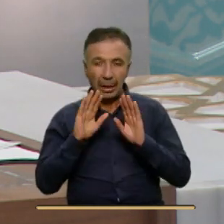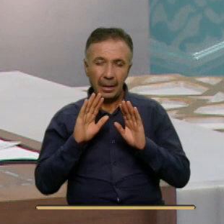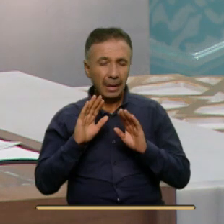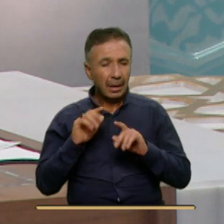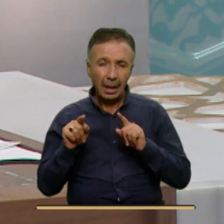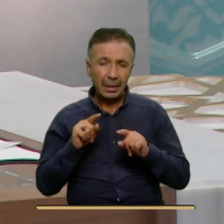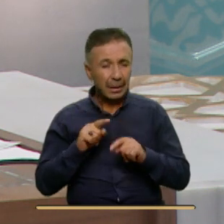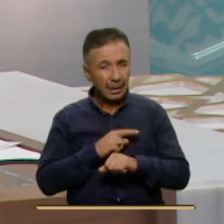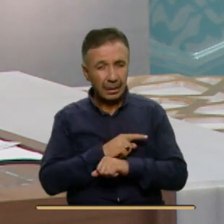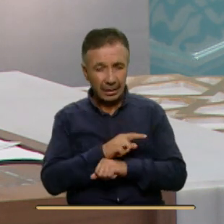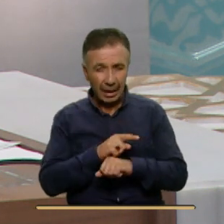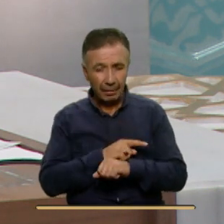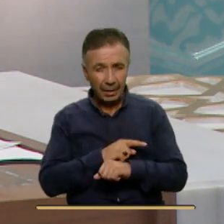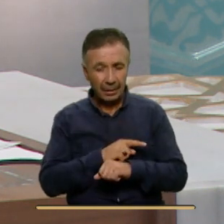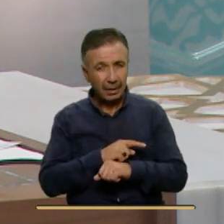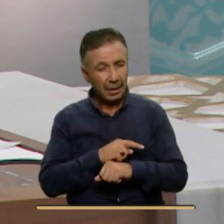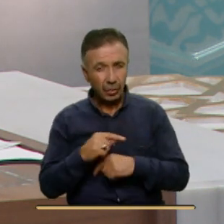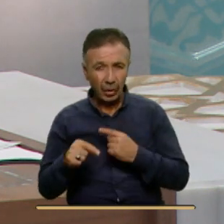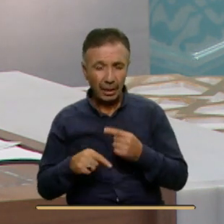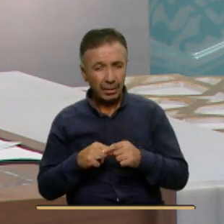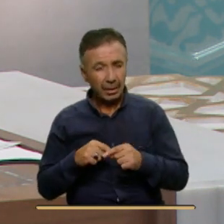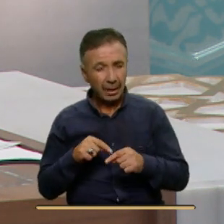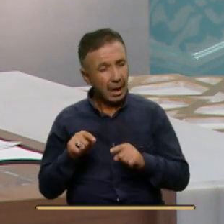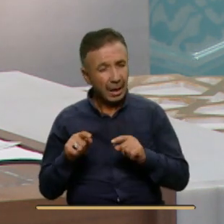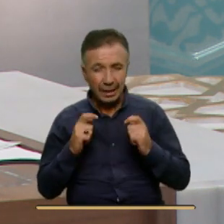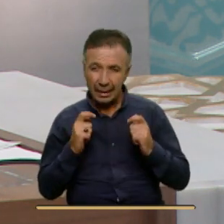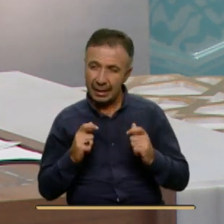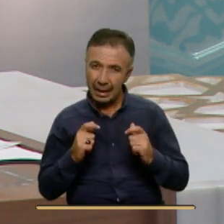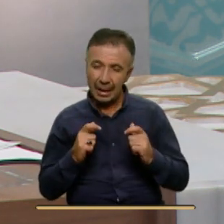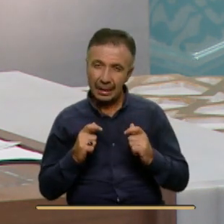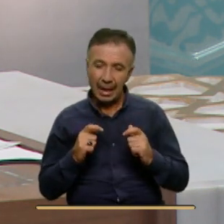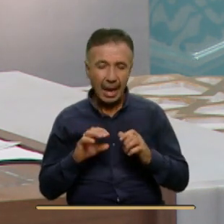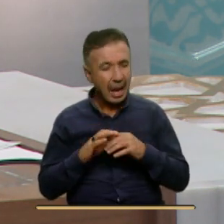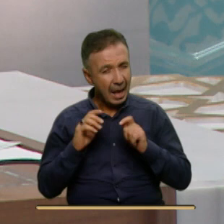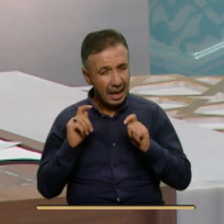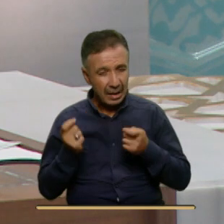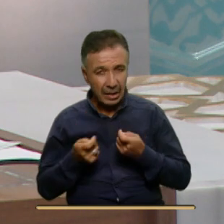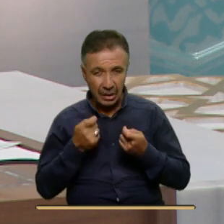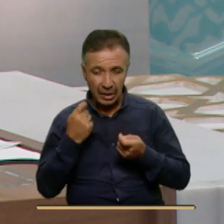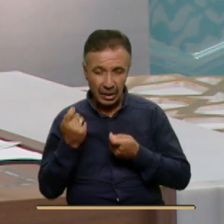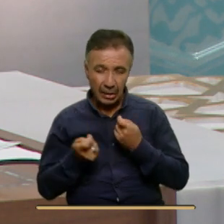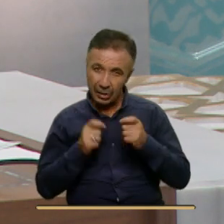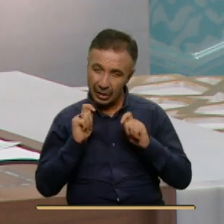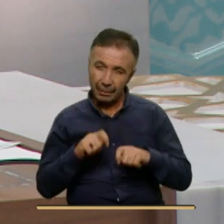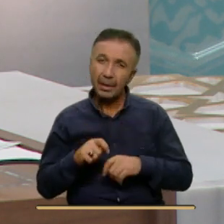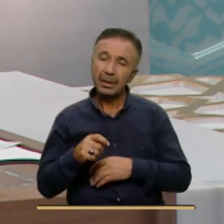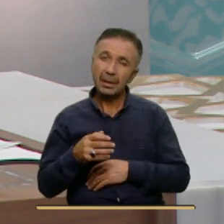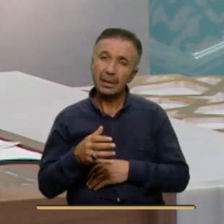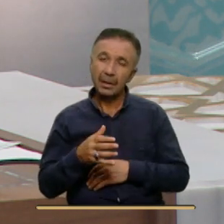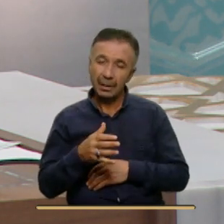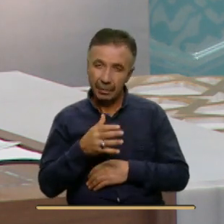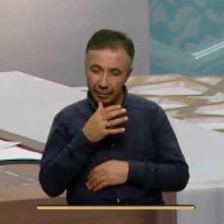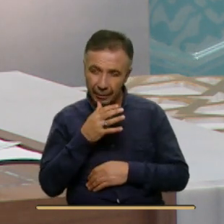zamanda, hangi yerde, hangi mekanda ne iş yaparsak yapalım, bilin ve bilelim